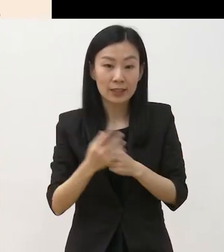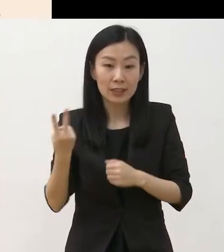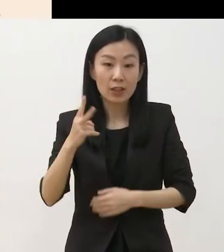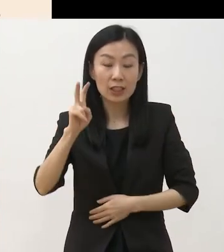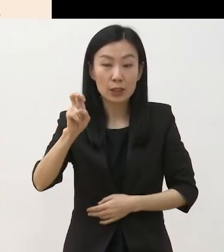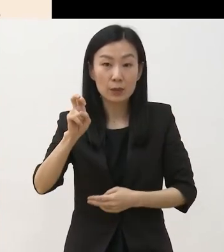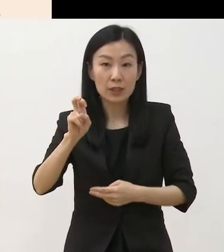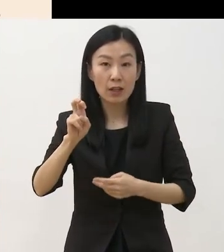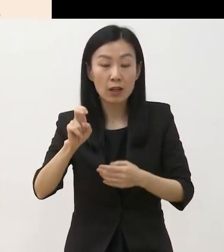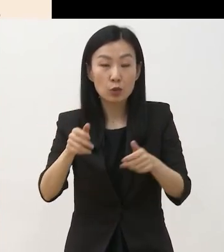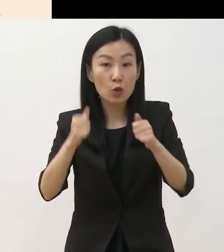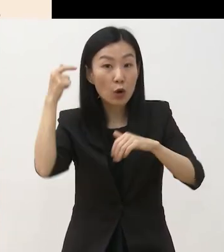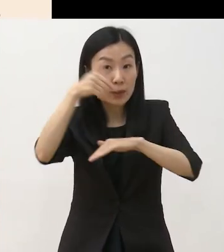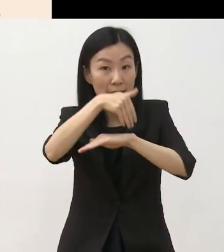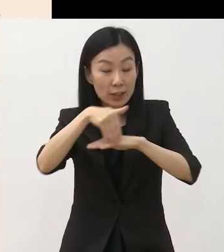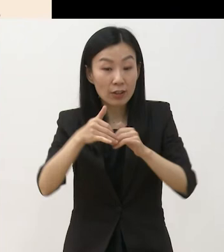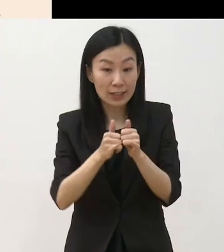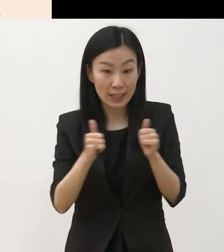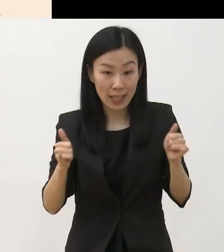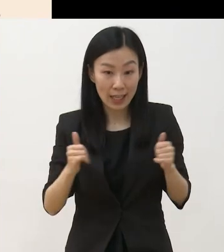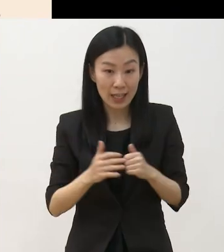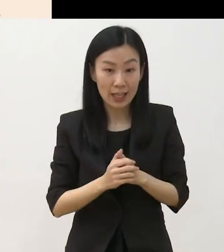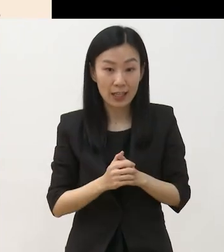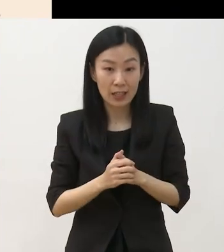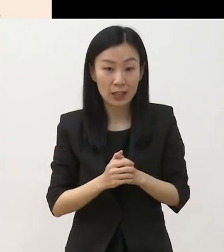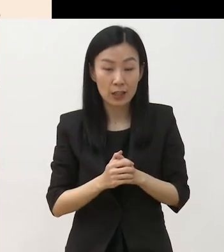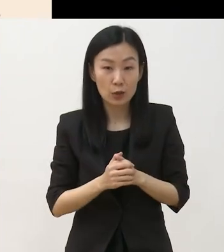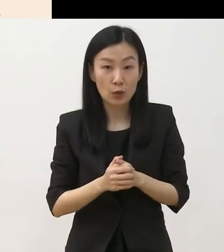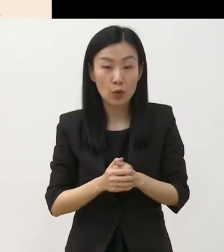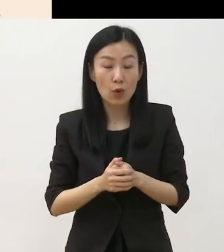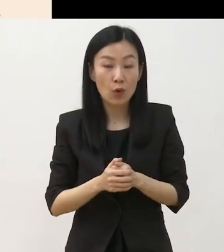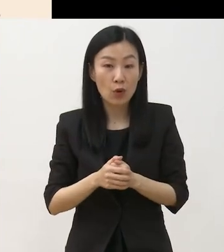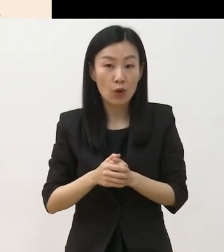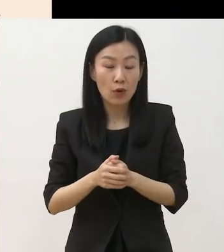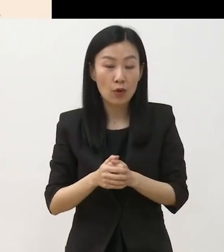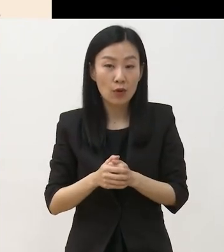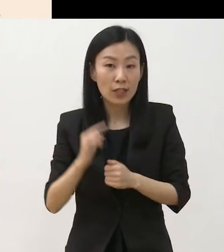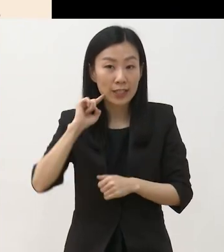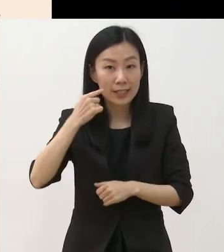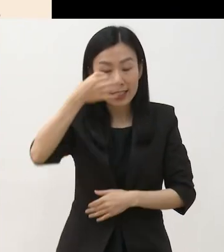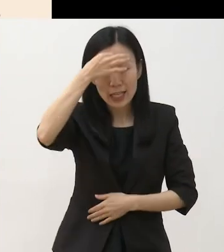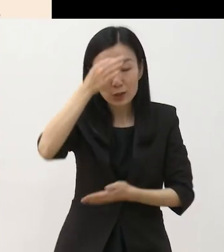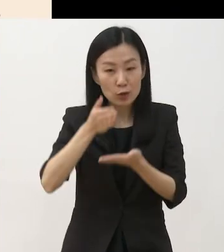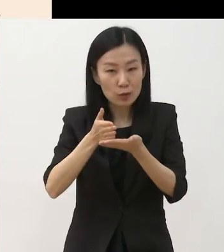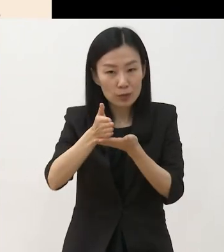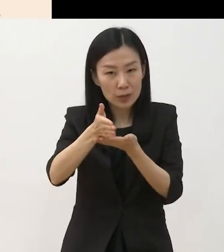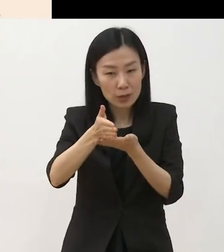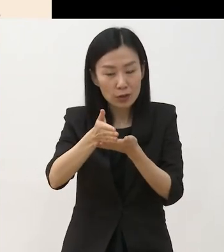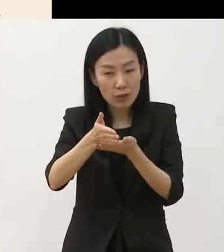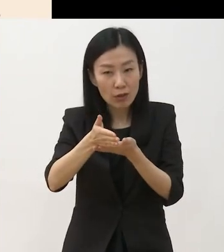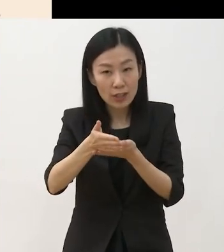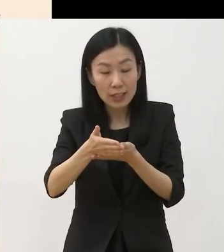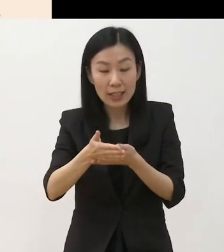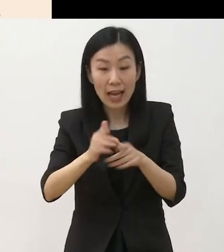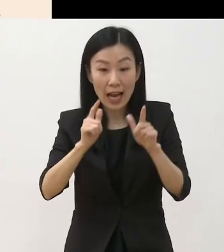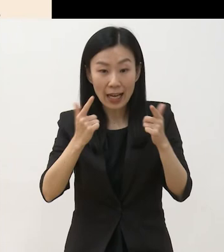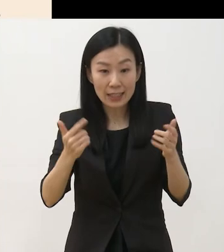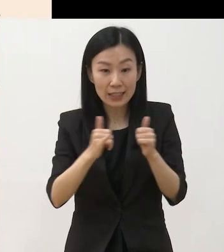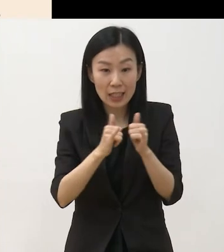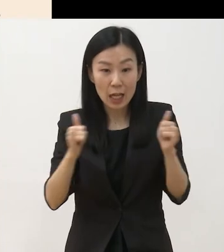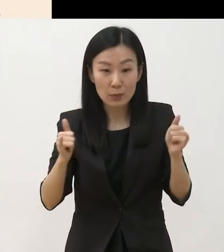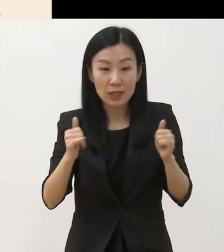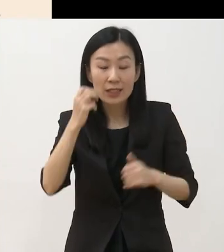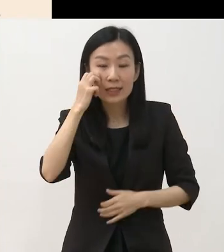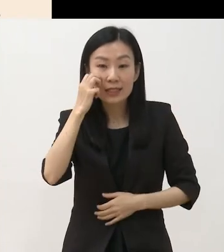하고요. 비전공자의 경우는 문화예술 분야 전공에 준하는 자격증과 교육과정 3개월